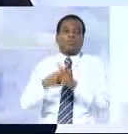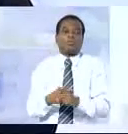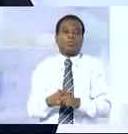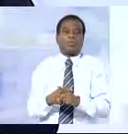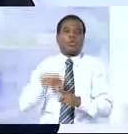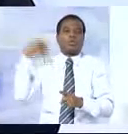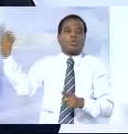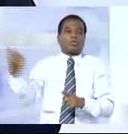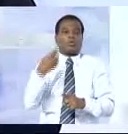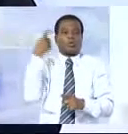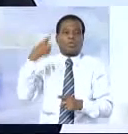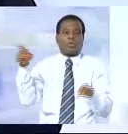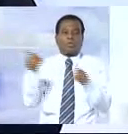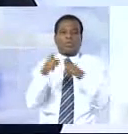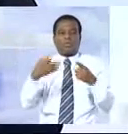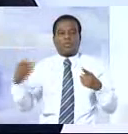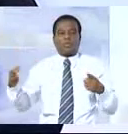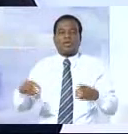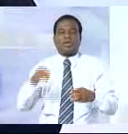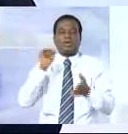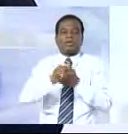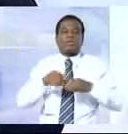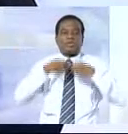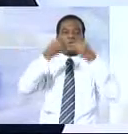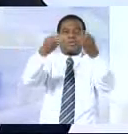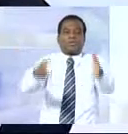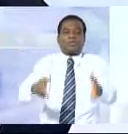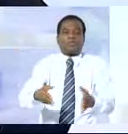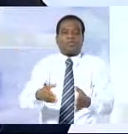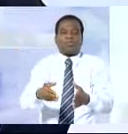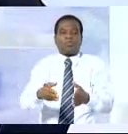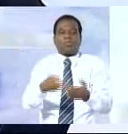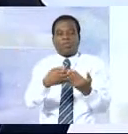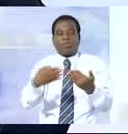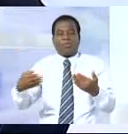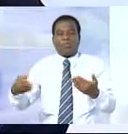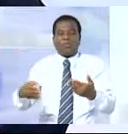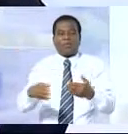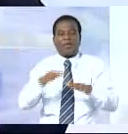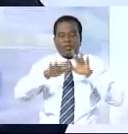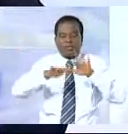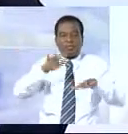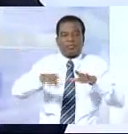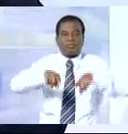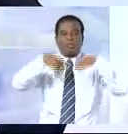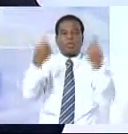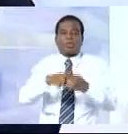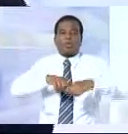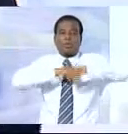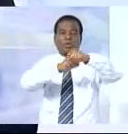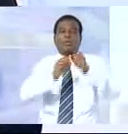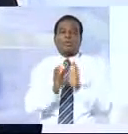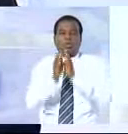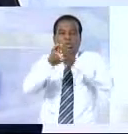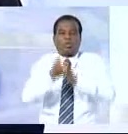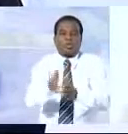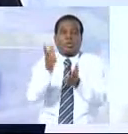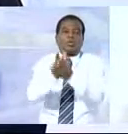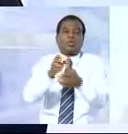Toujours dans le même registre, cette remise de matériel informatique au groupement de sécurité portuaire de San